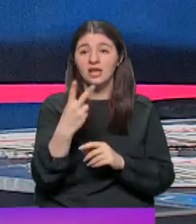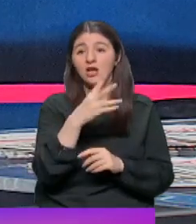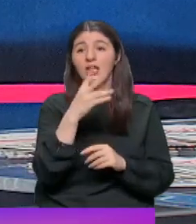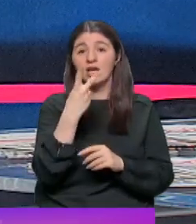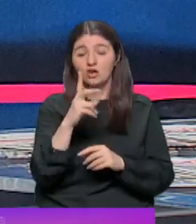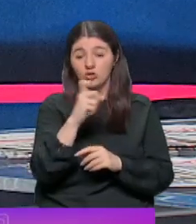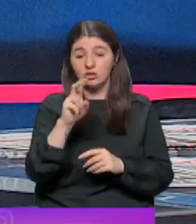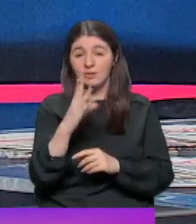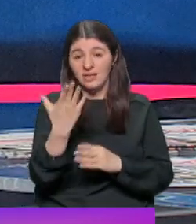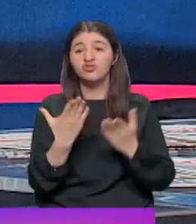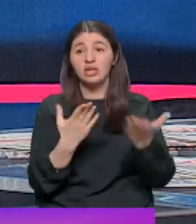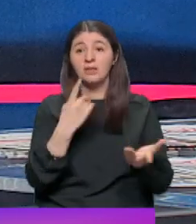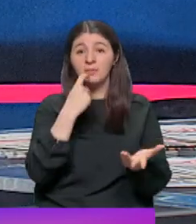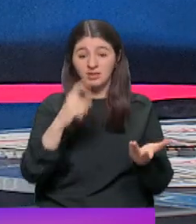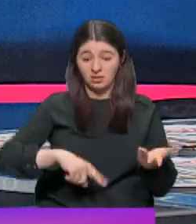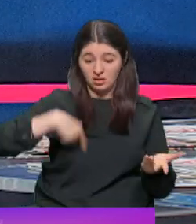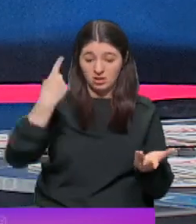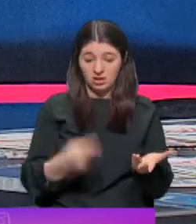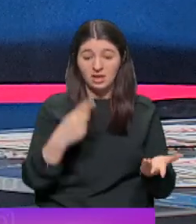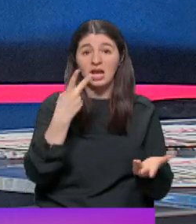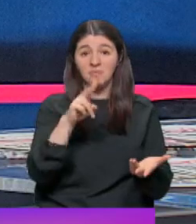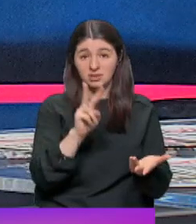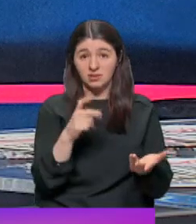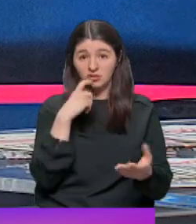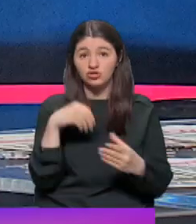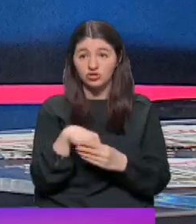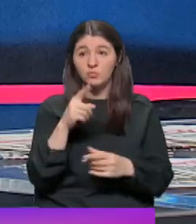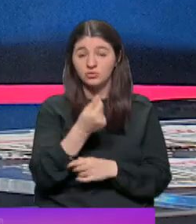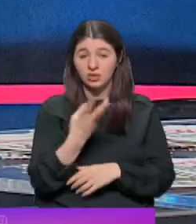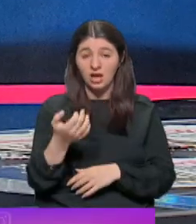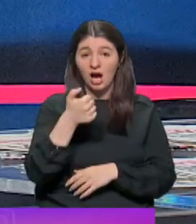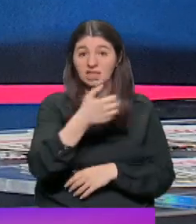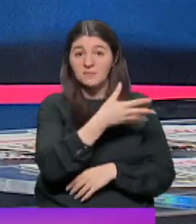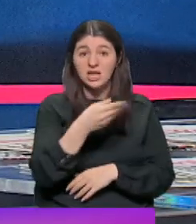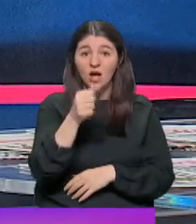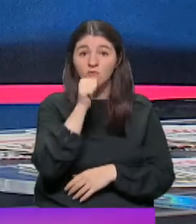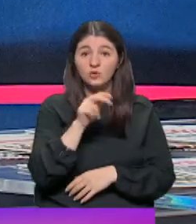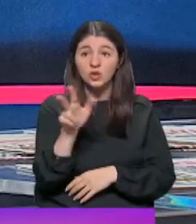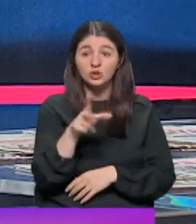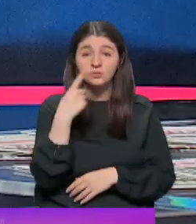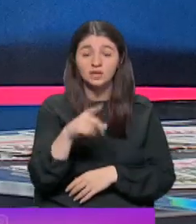3.282.975 iken bir yıl sonra yani 2020 yılında bu rakam